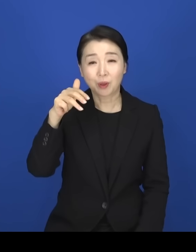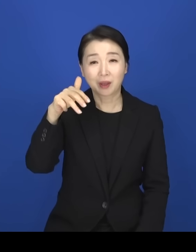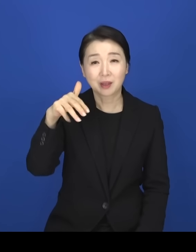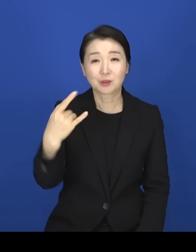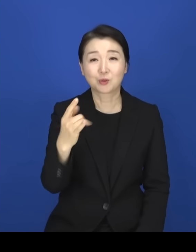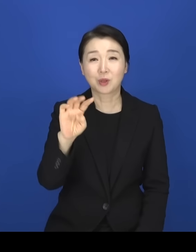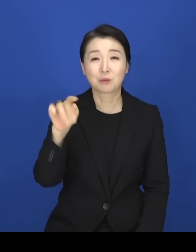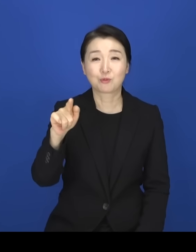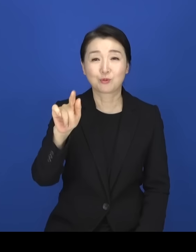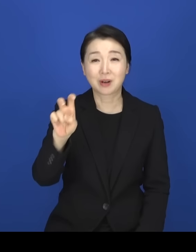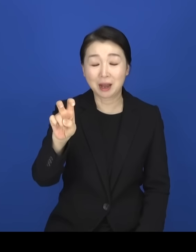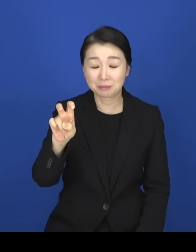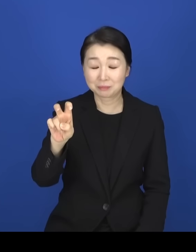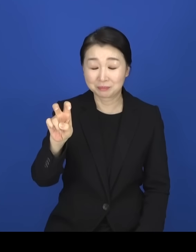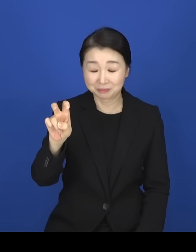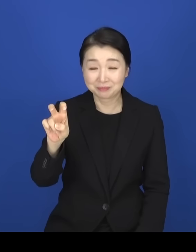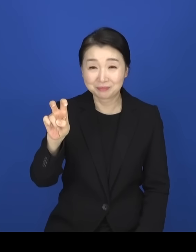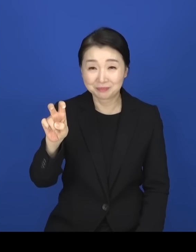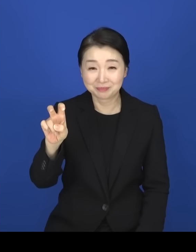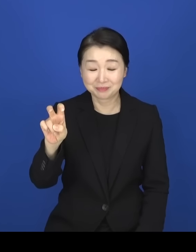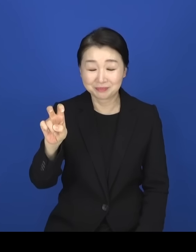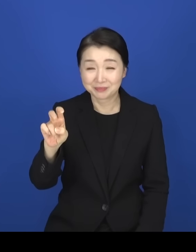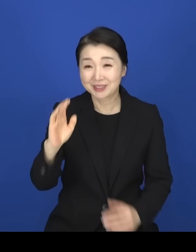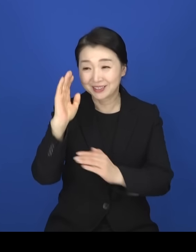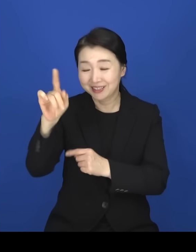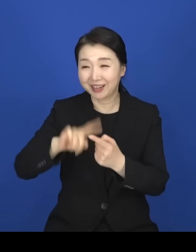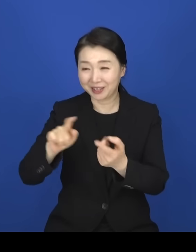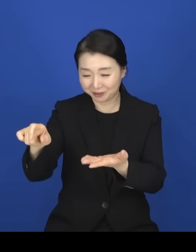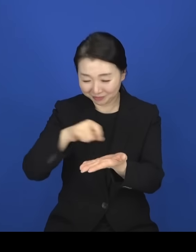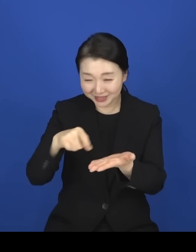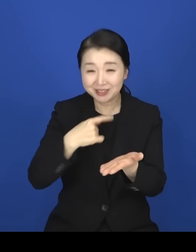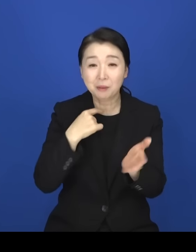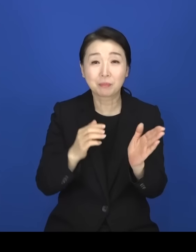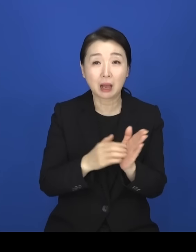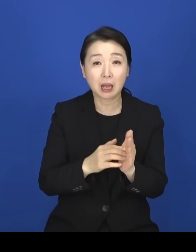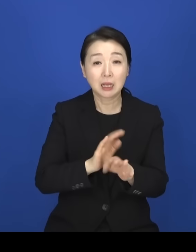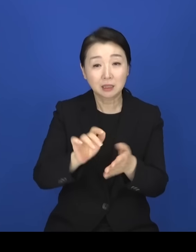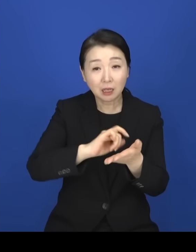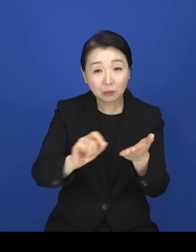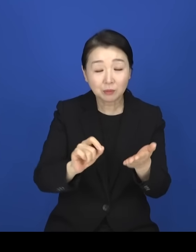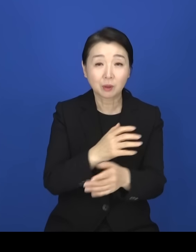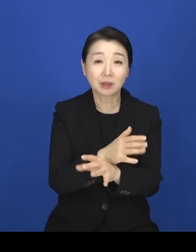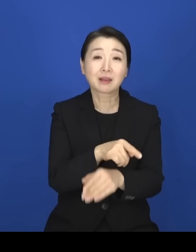했어요. 그걸 필사했어요. 야, 최불암 시리즈 이건 반항이다. 그거는 굉장히 잘 적히고